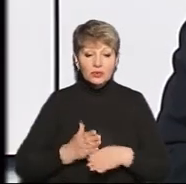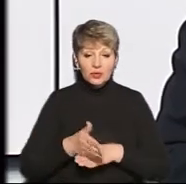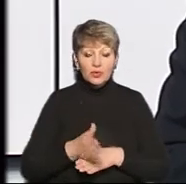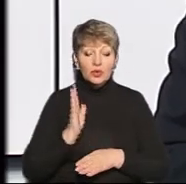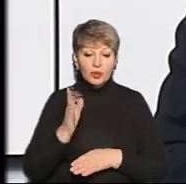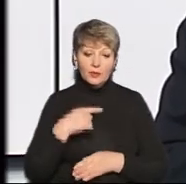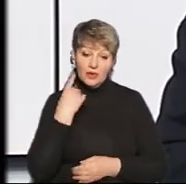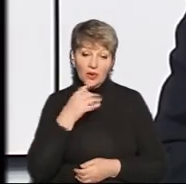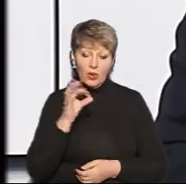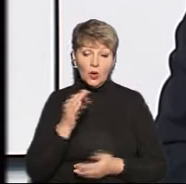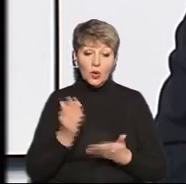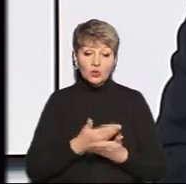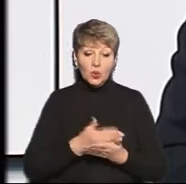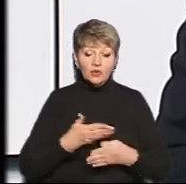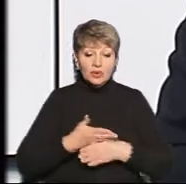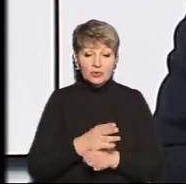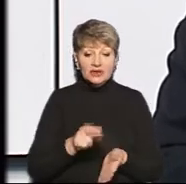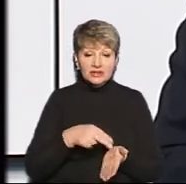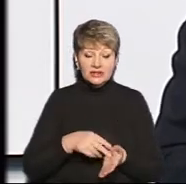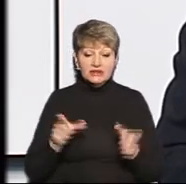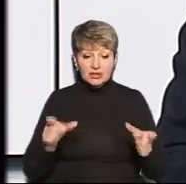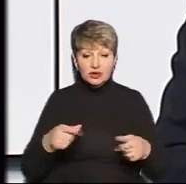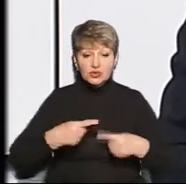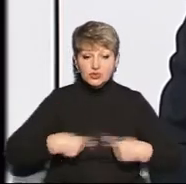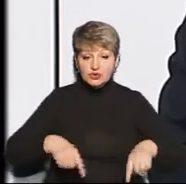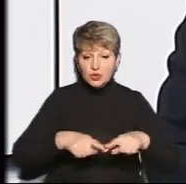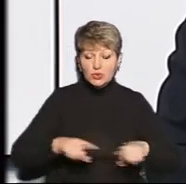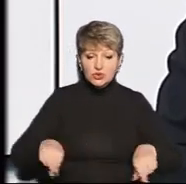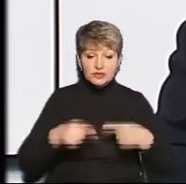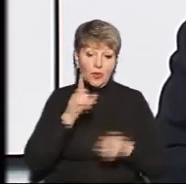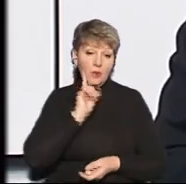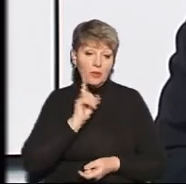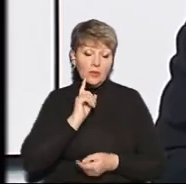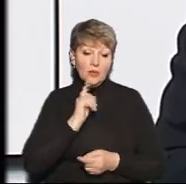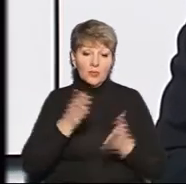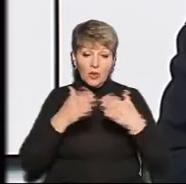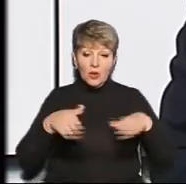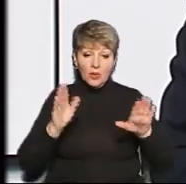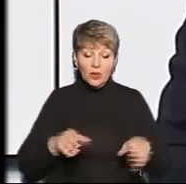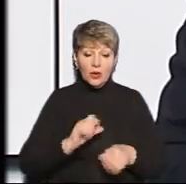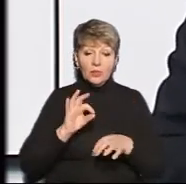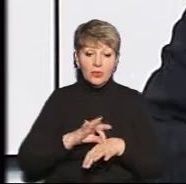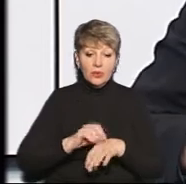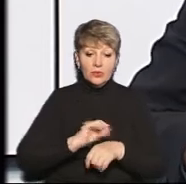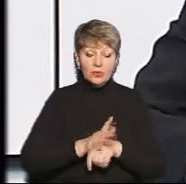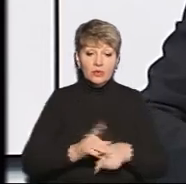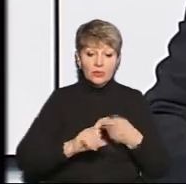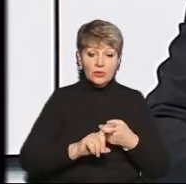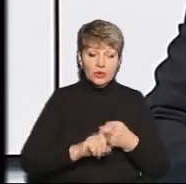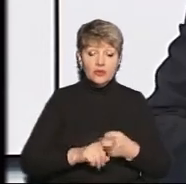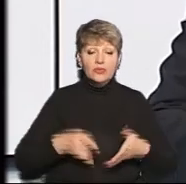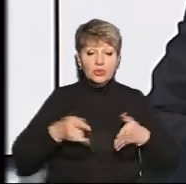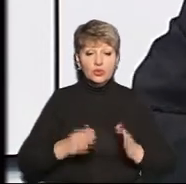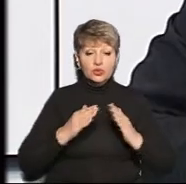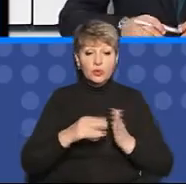студії будемо говорити про новий розподіл Черкащини на карантинні зони та про створення тимчасового шпиталю для хворих на COVID-19 в пологовому будинку